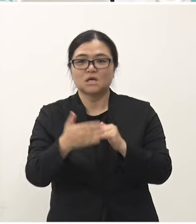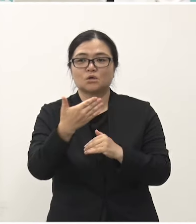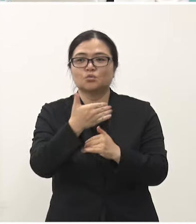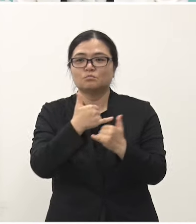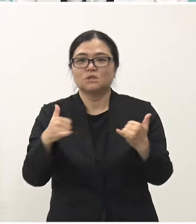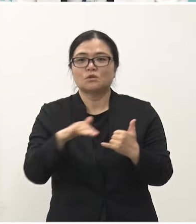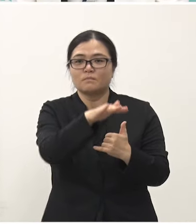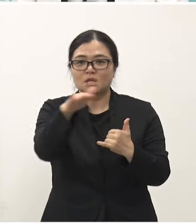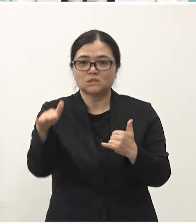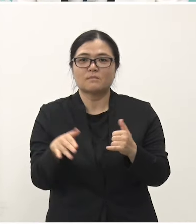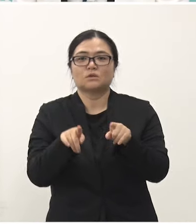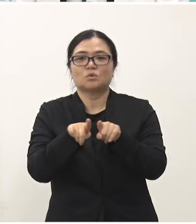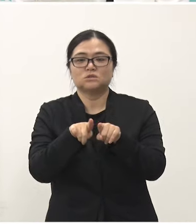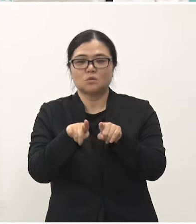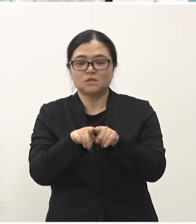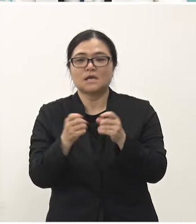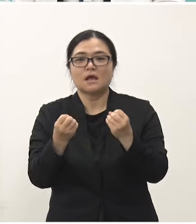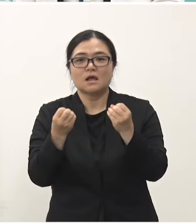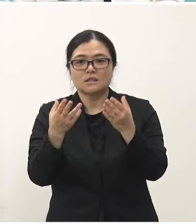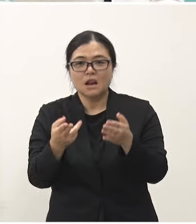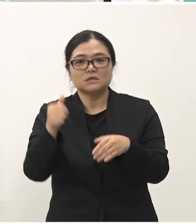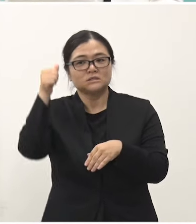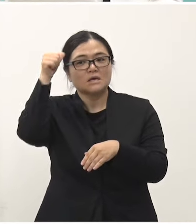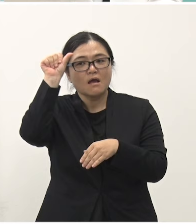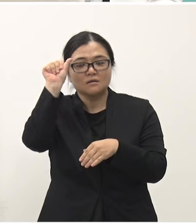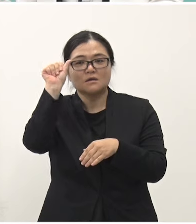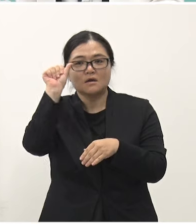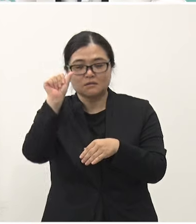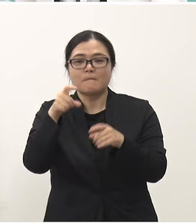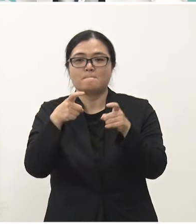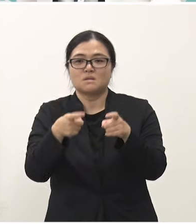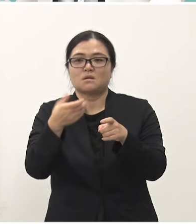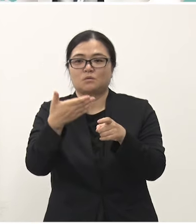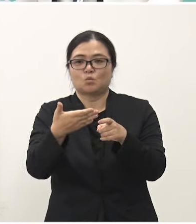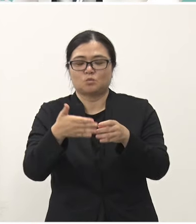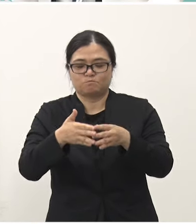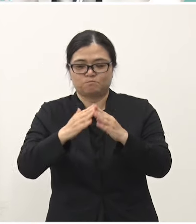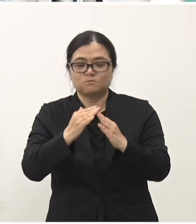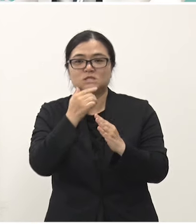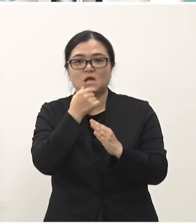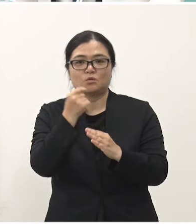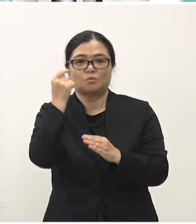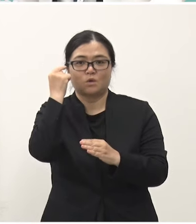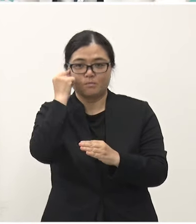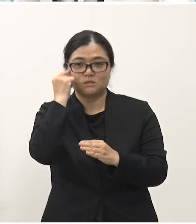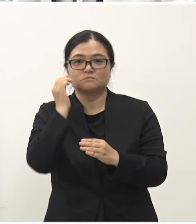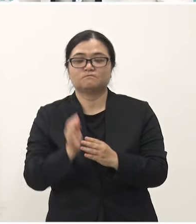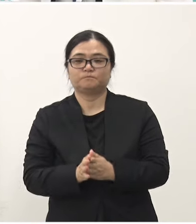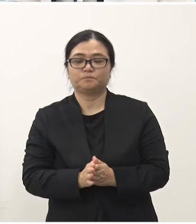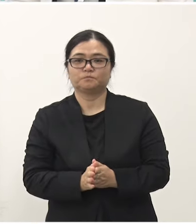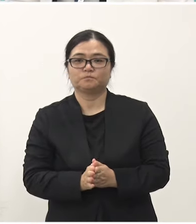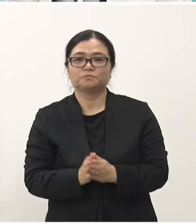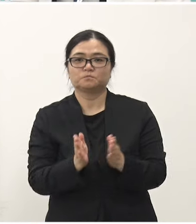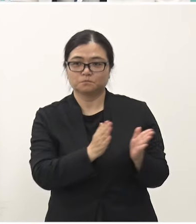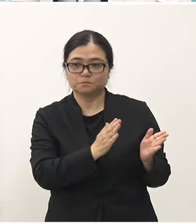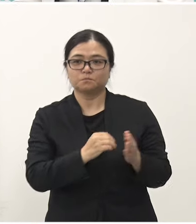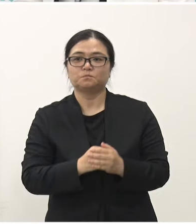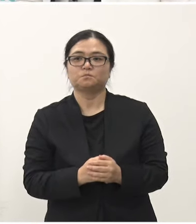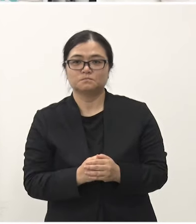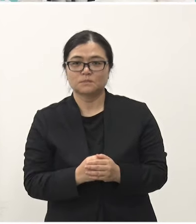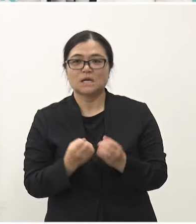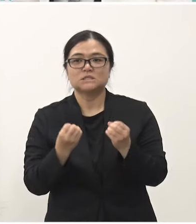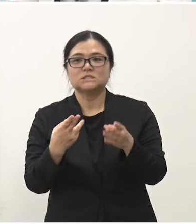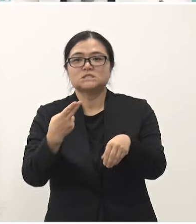皆様と一緒に新しいアイデアで港区の未来を作り上げていきます続き